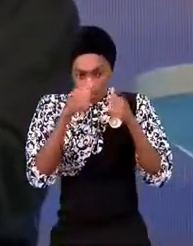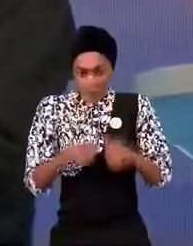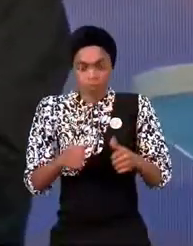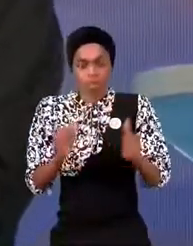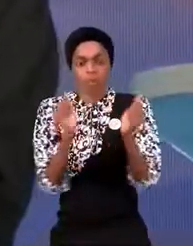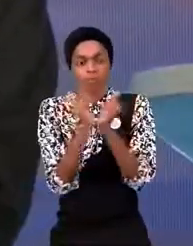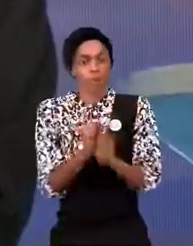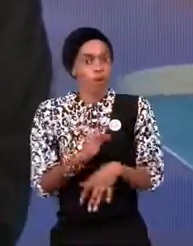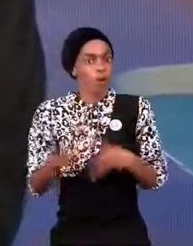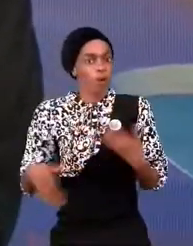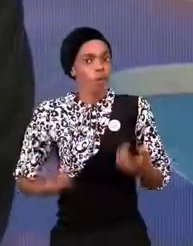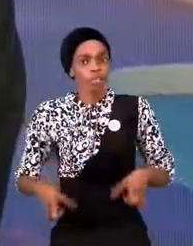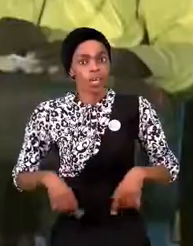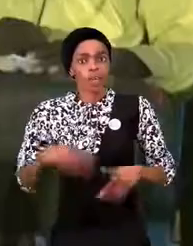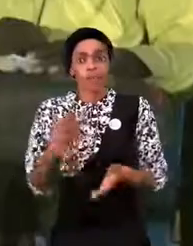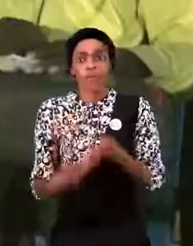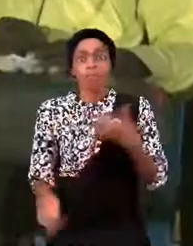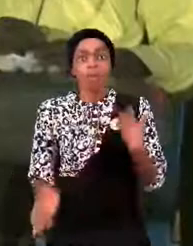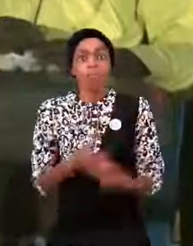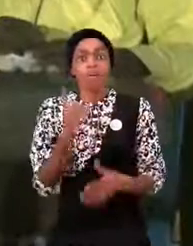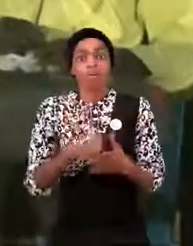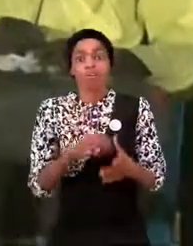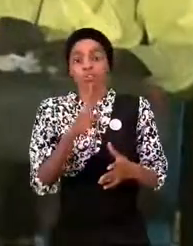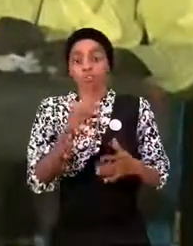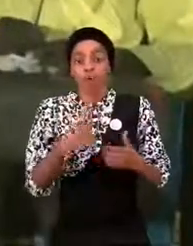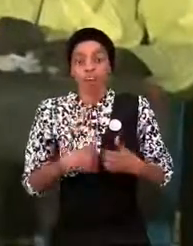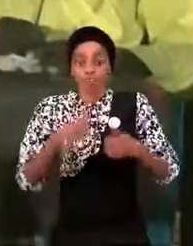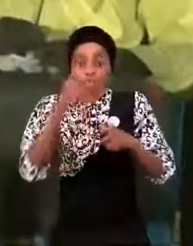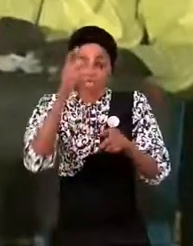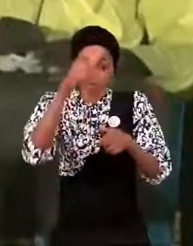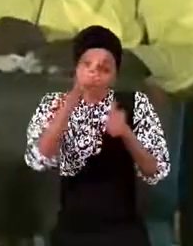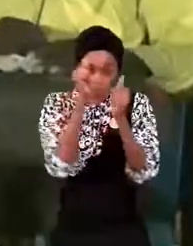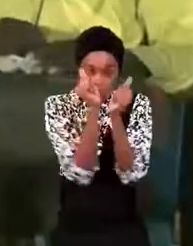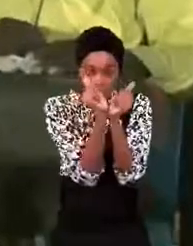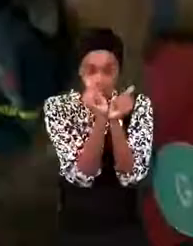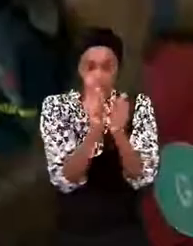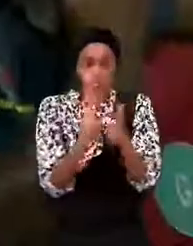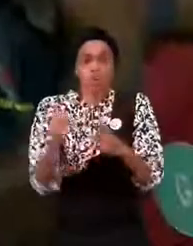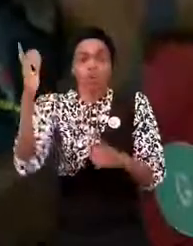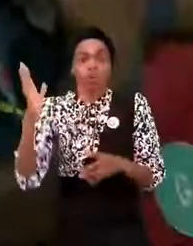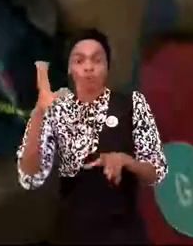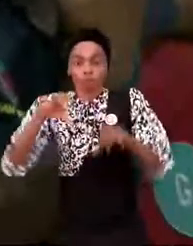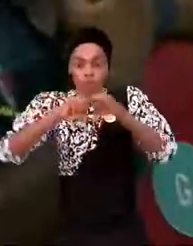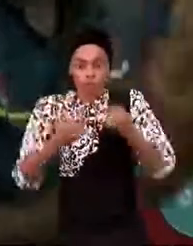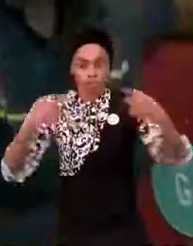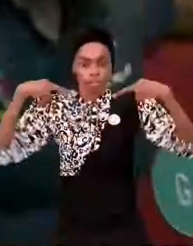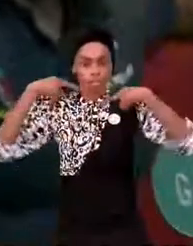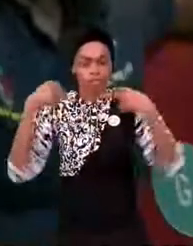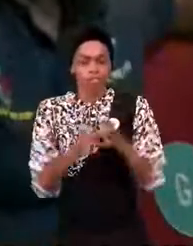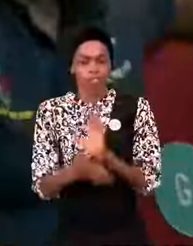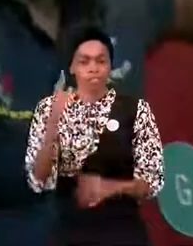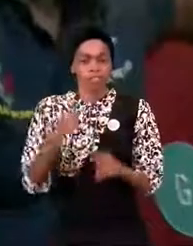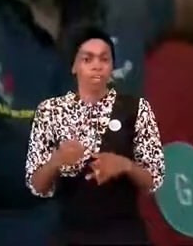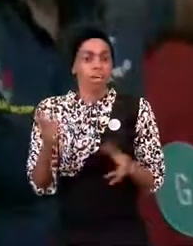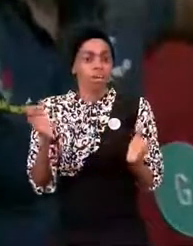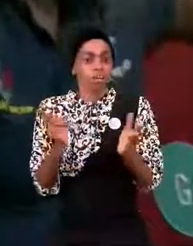tout ce à quoi tu étais assujetti, le Seigneur va briser les jougs ce soir. Il va détacher les chaînes ce soir. Il